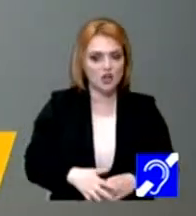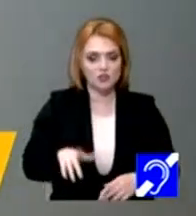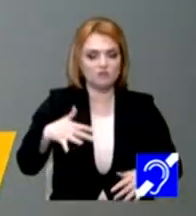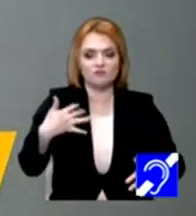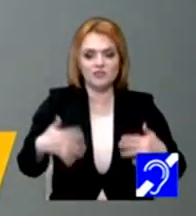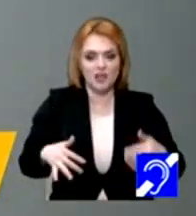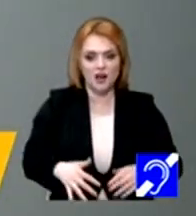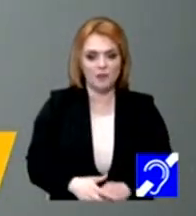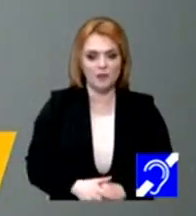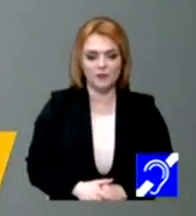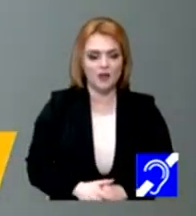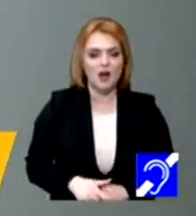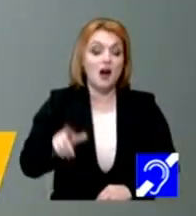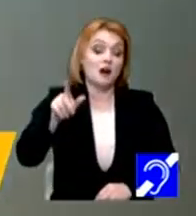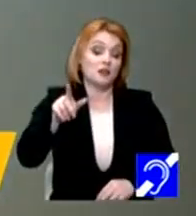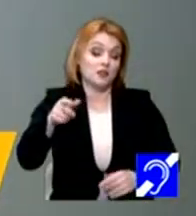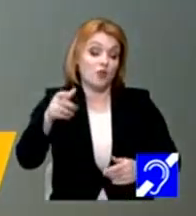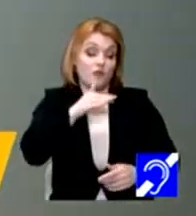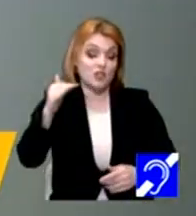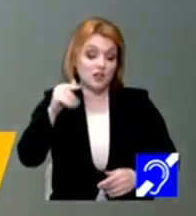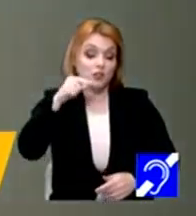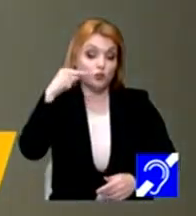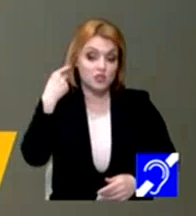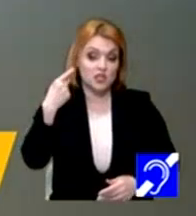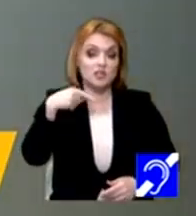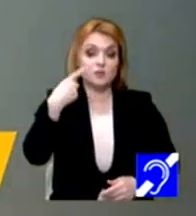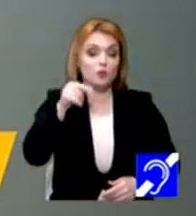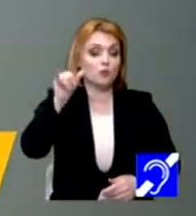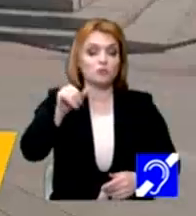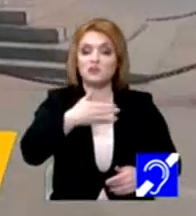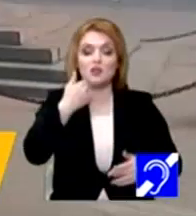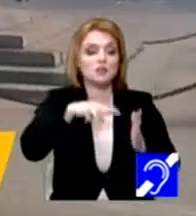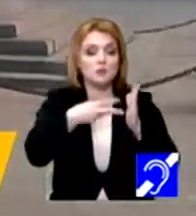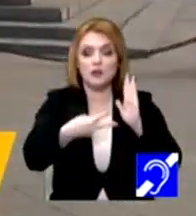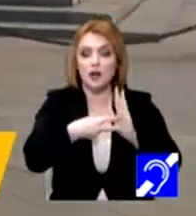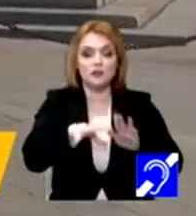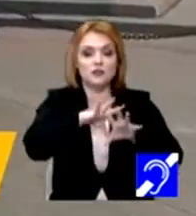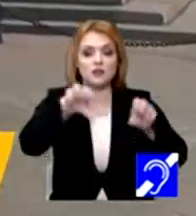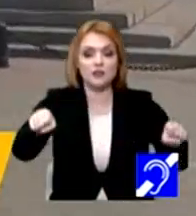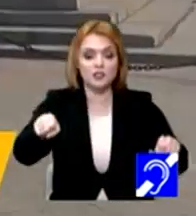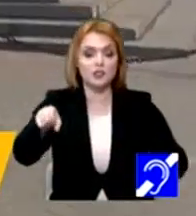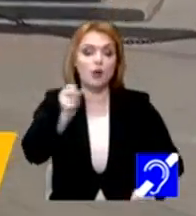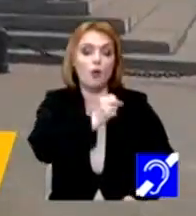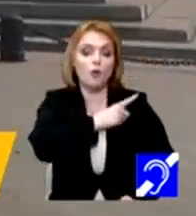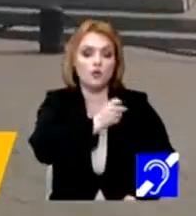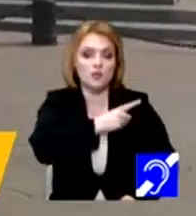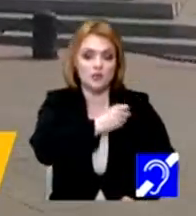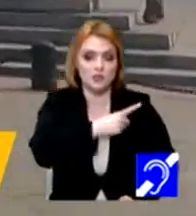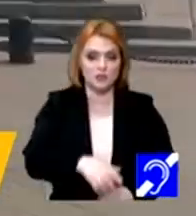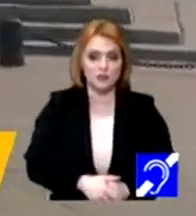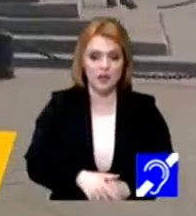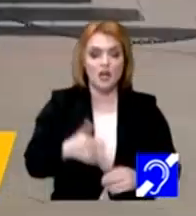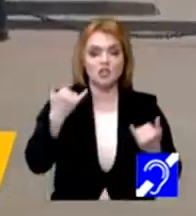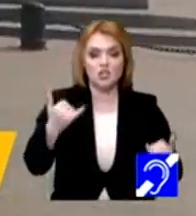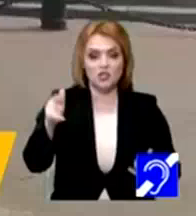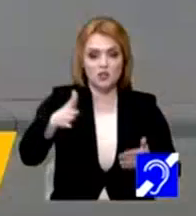nicio intenție să intre în Odessa. Portalul ucrainean Dumskaya.net anunță că inamicul este înconjurat în regiunile Herson,